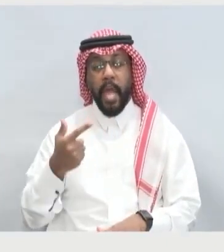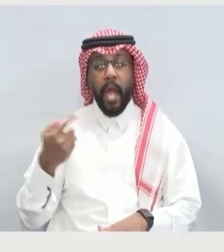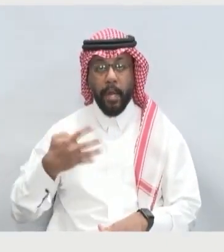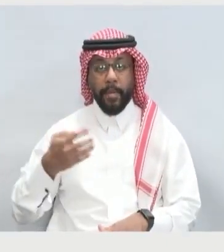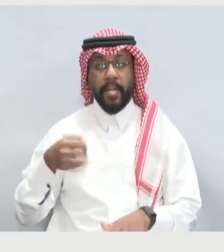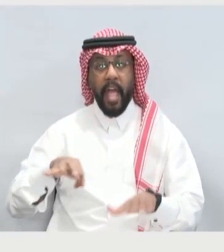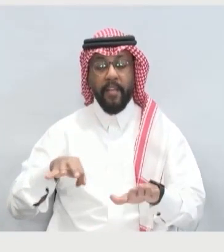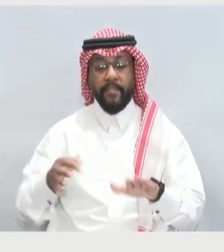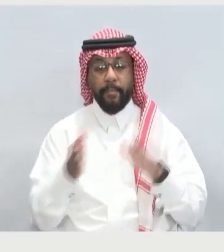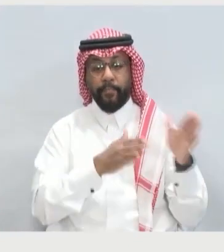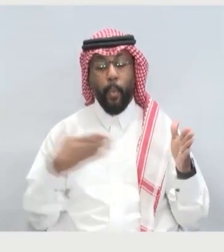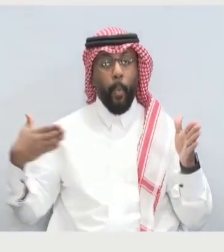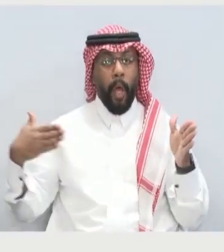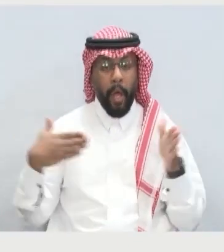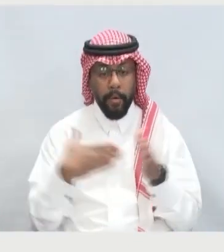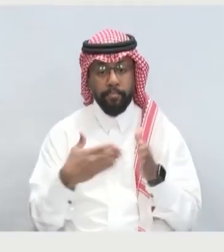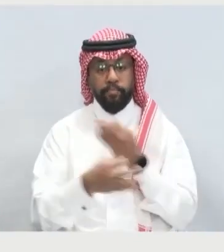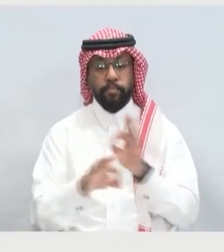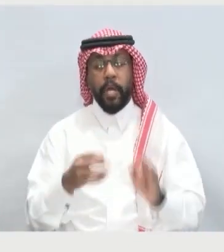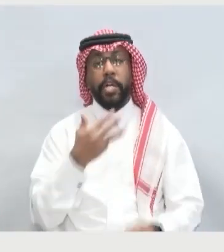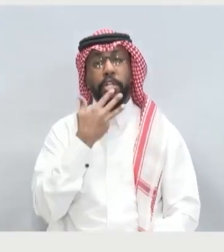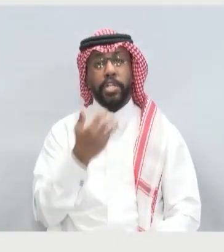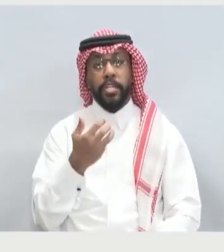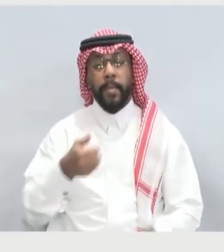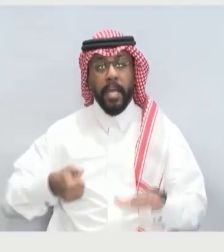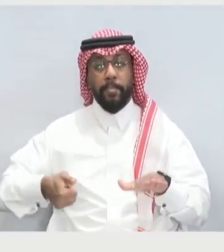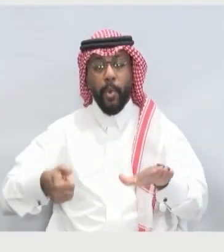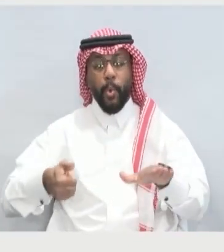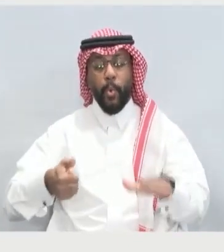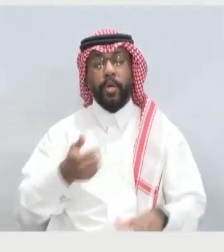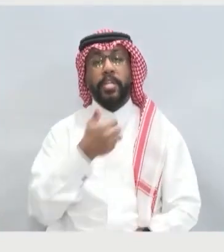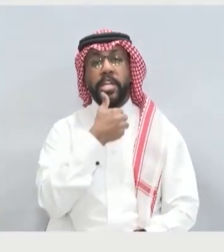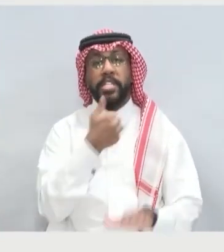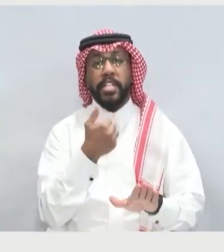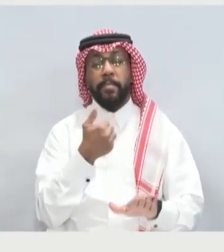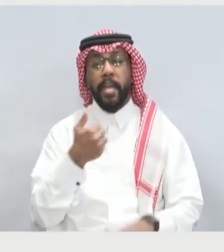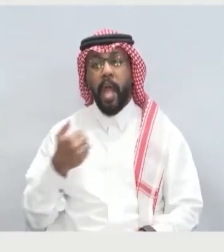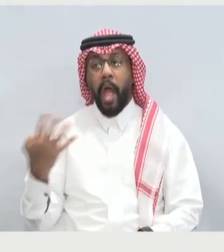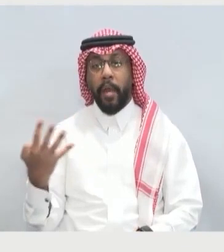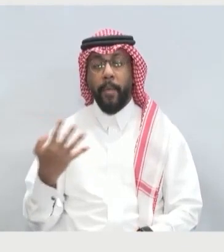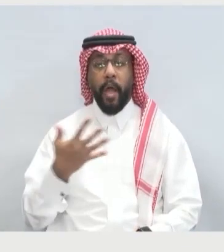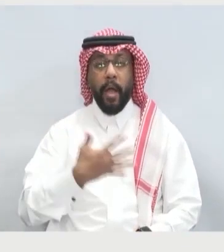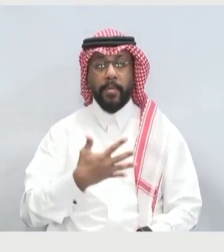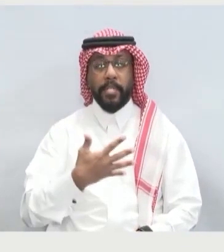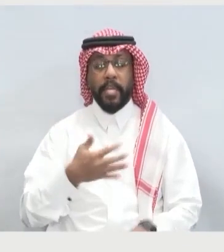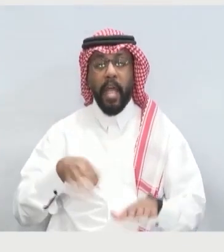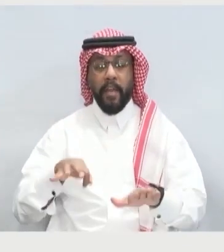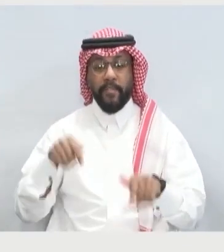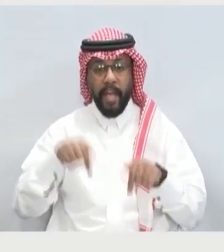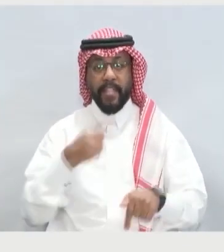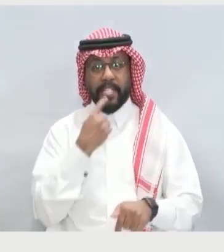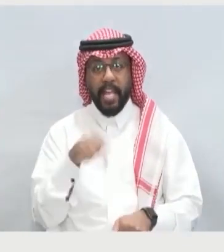الاصول المتداوله وغير المتداوله الثابته 9654 ال في هذا